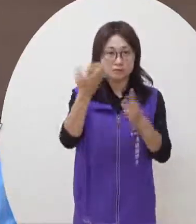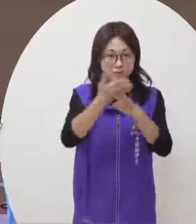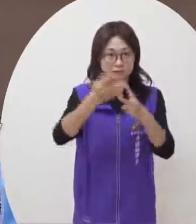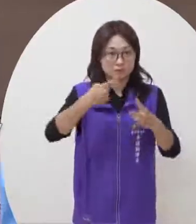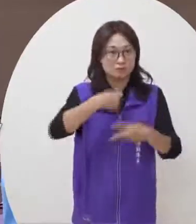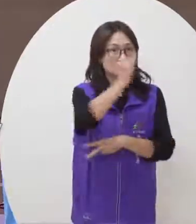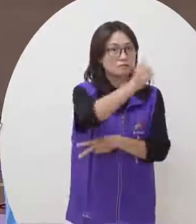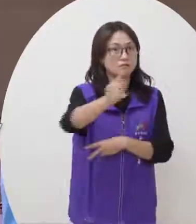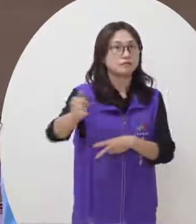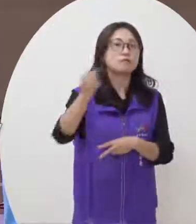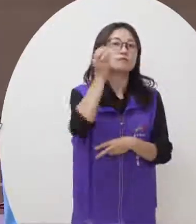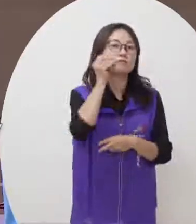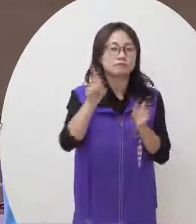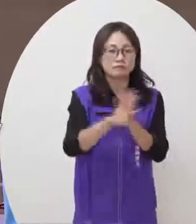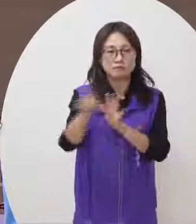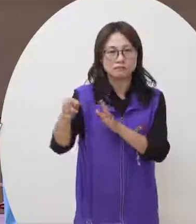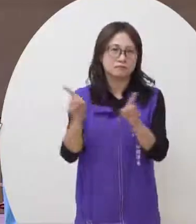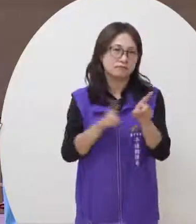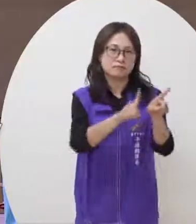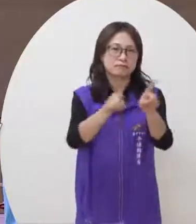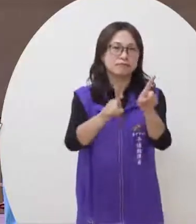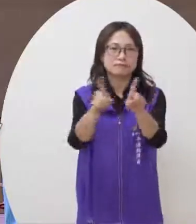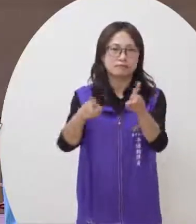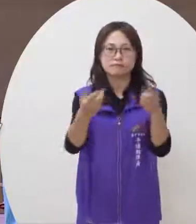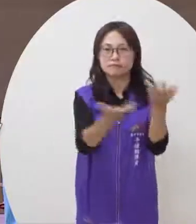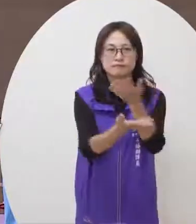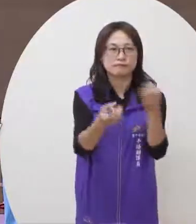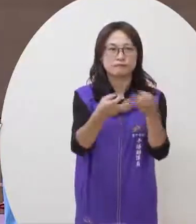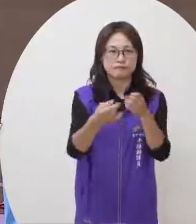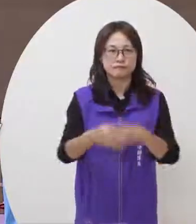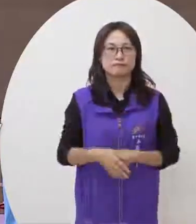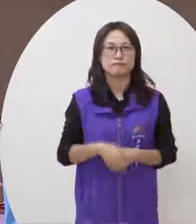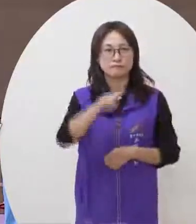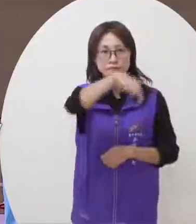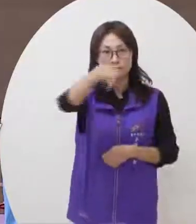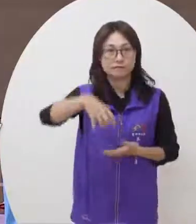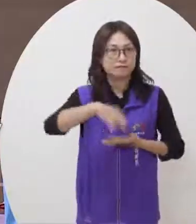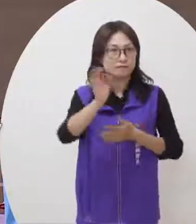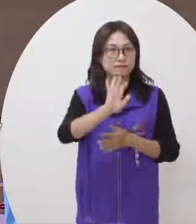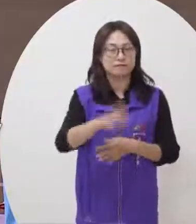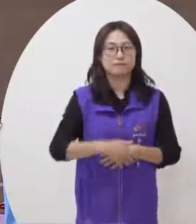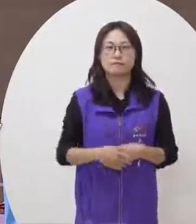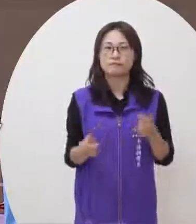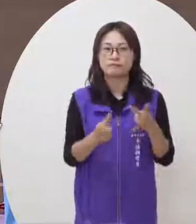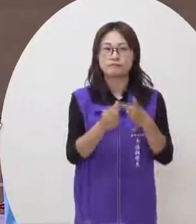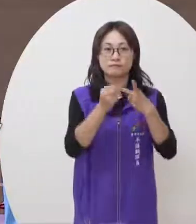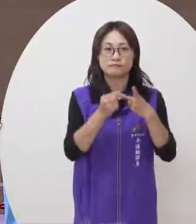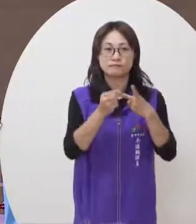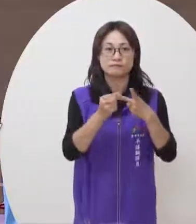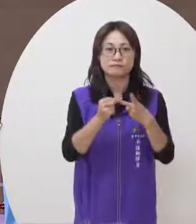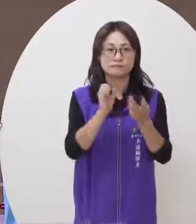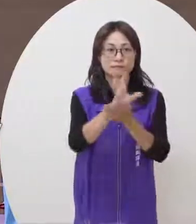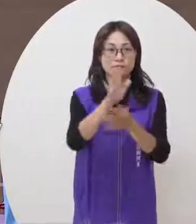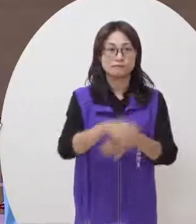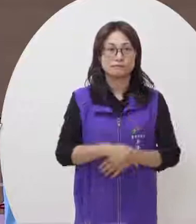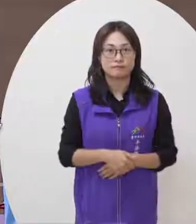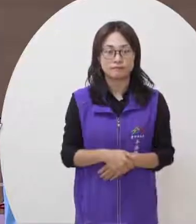点哈，啊得里点哈，啊好好好。第二点哈，就